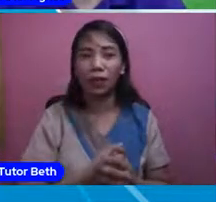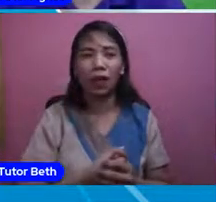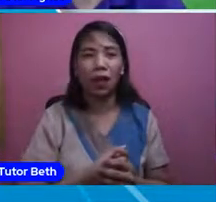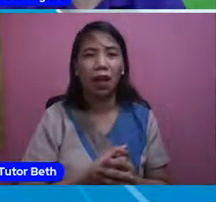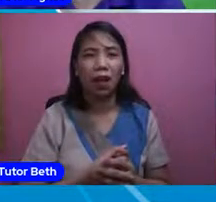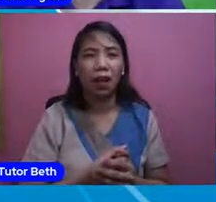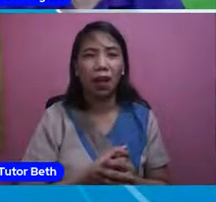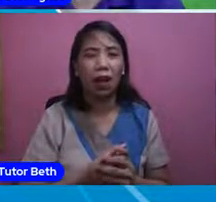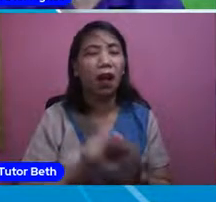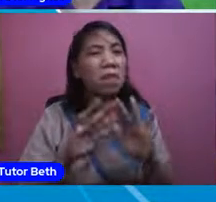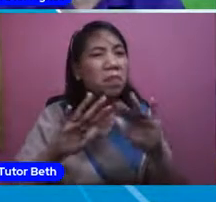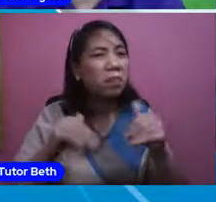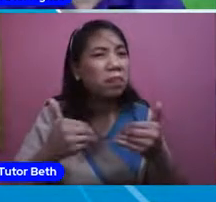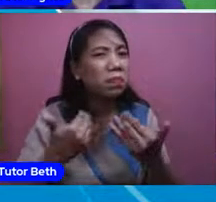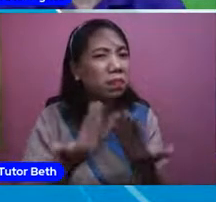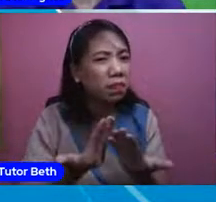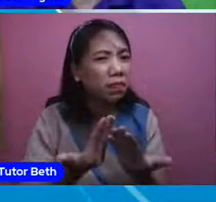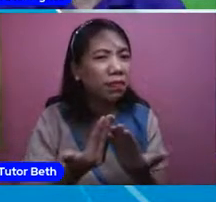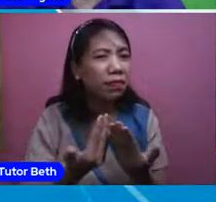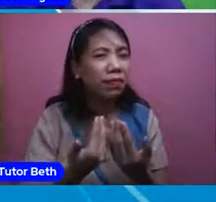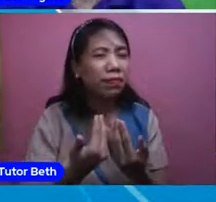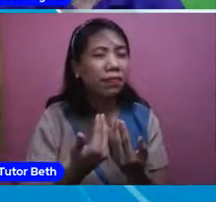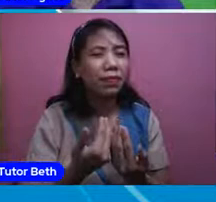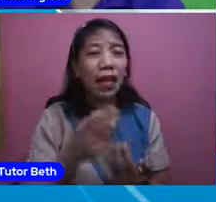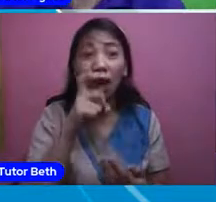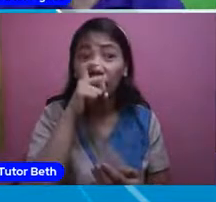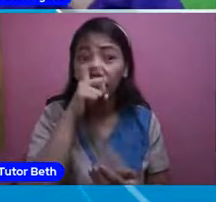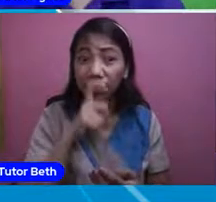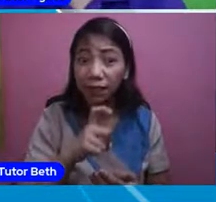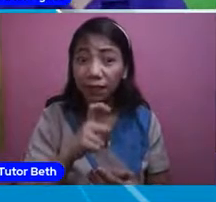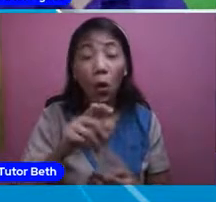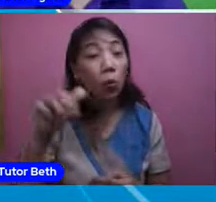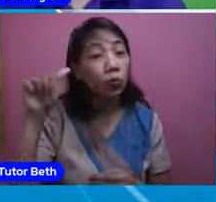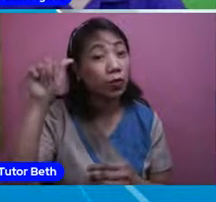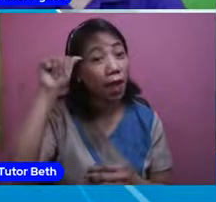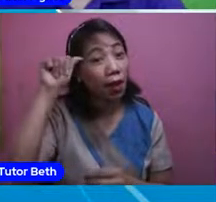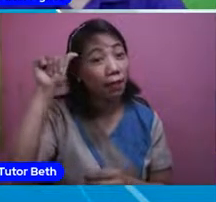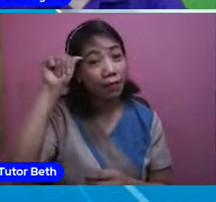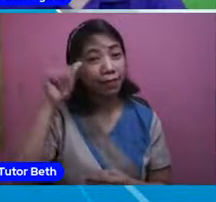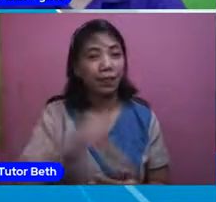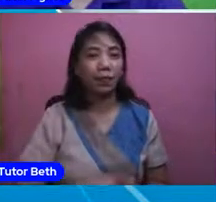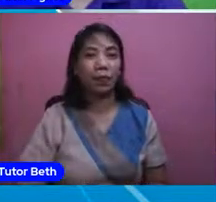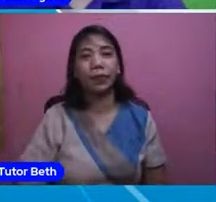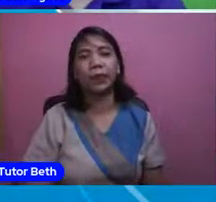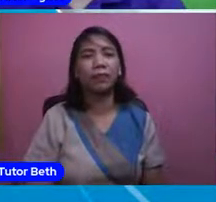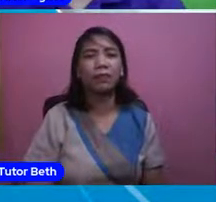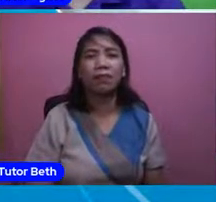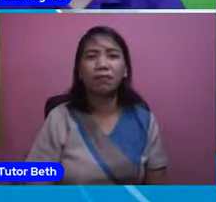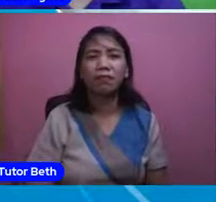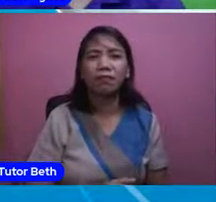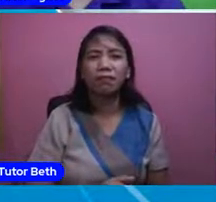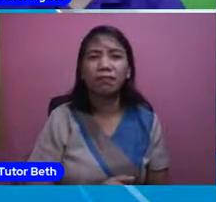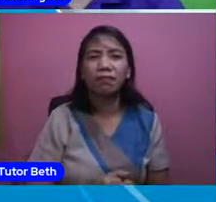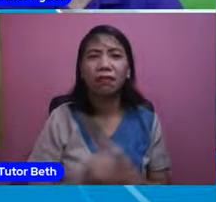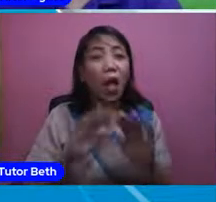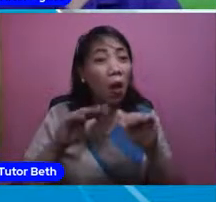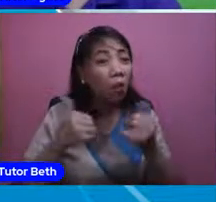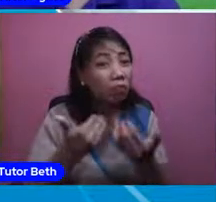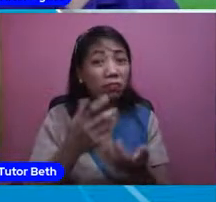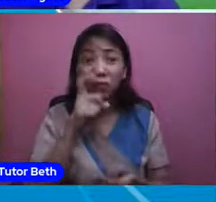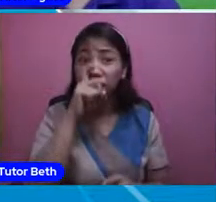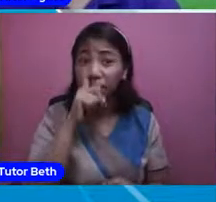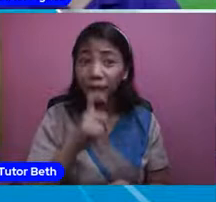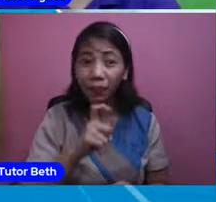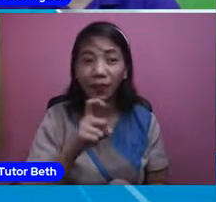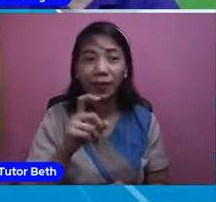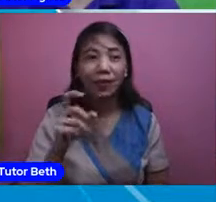ayon sa kwento ni Alvin, ilang taon na daw siya? O, tignan ko nga, ilang taon na daw si Alvin?